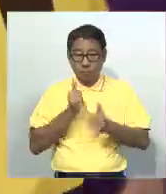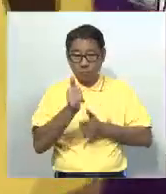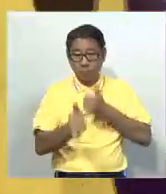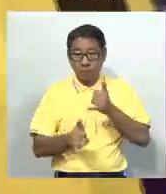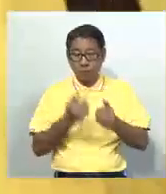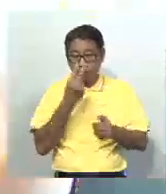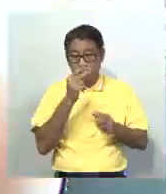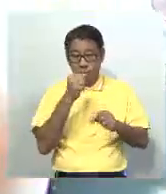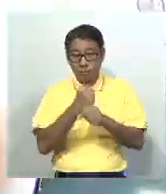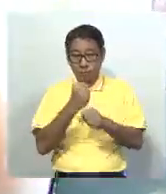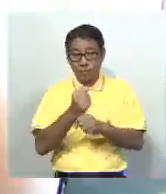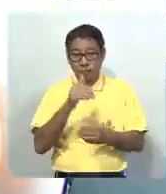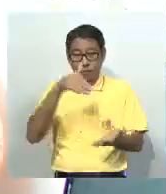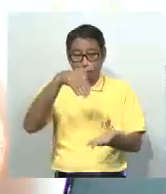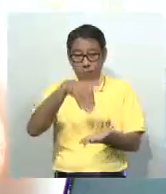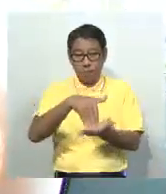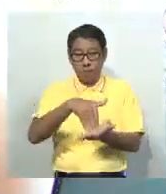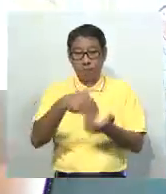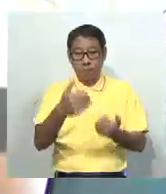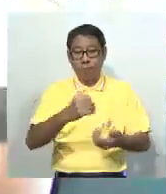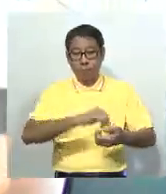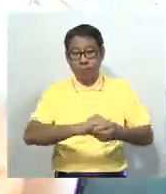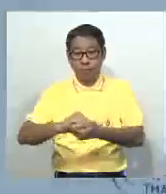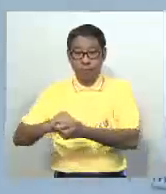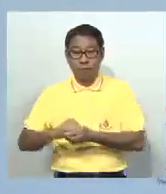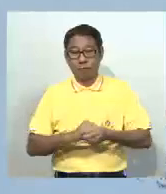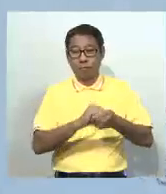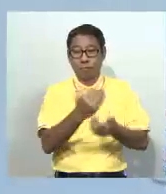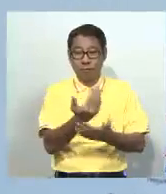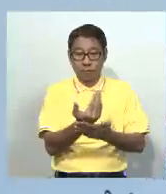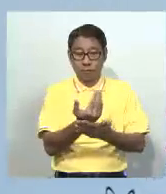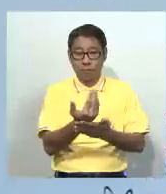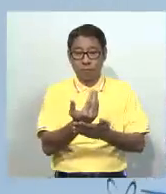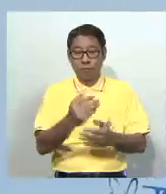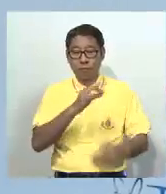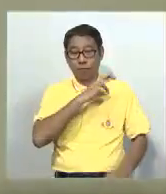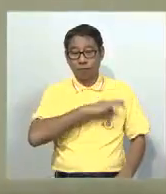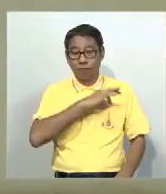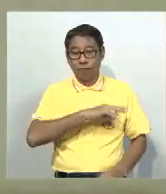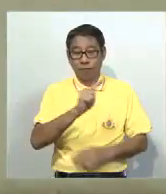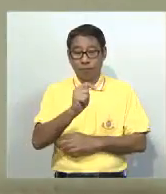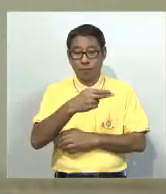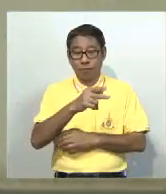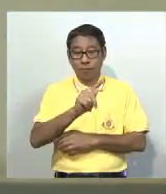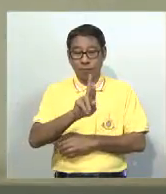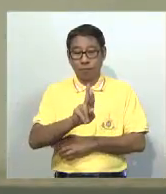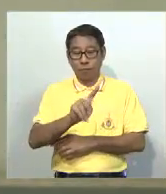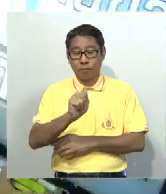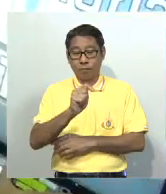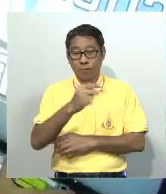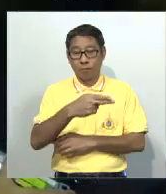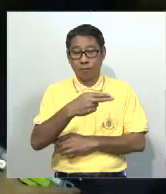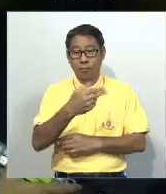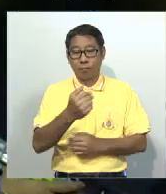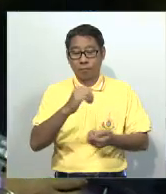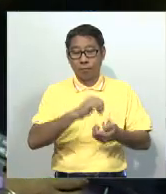การปฏิบัติงานของเจ้าหน้าที่ภายในศูนย์ซึ่งเป็นความร่วมมือของสถานีโทรทัศน์ที่เป็นสมาชิกทรท.รวมถึง